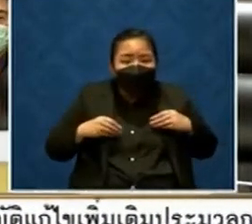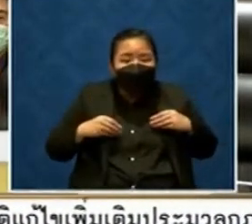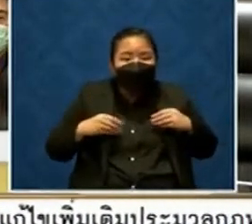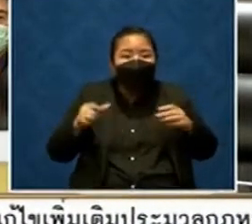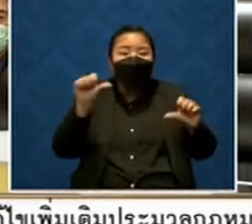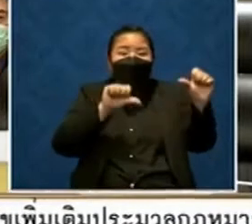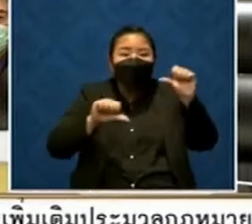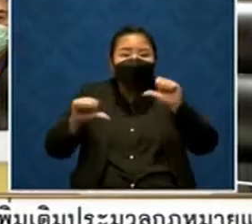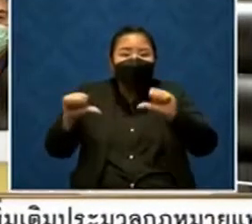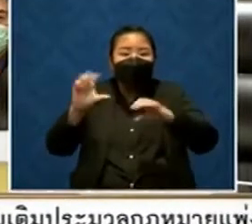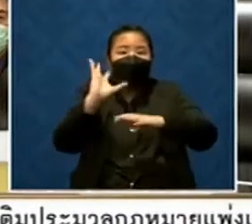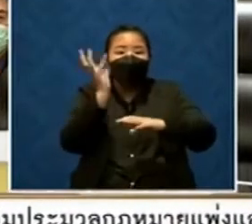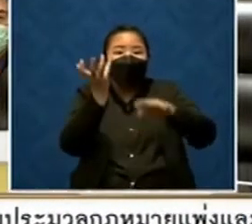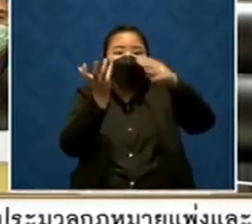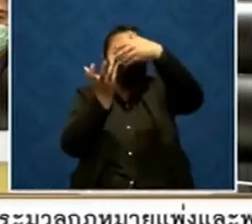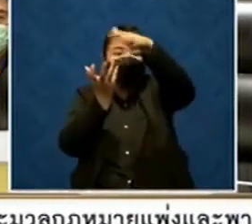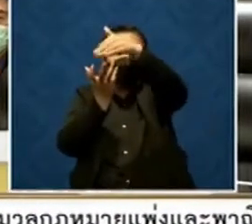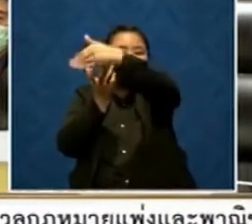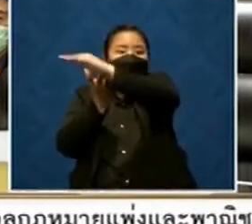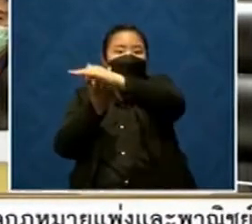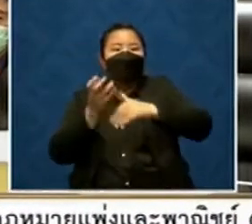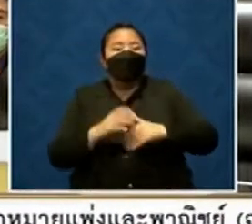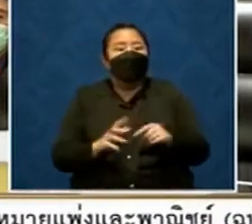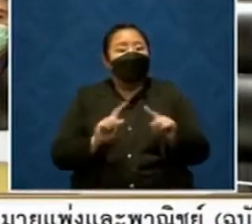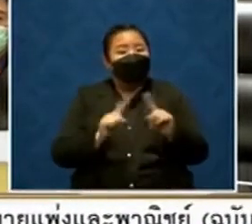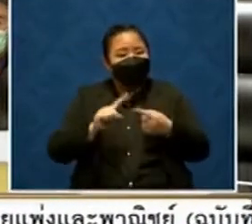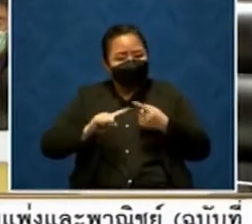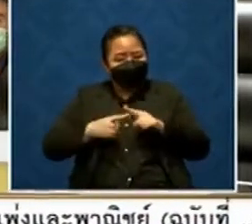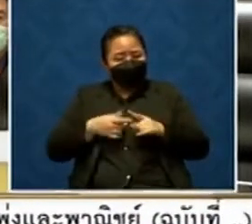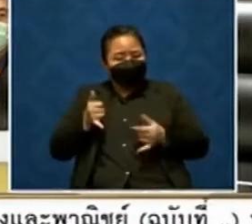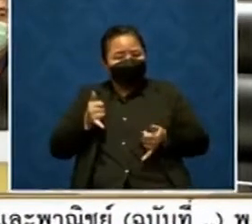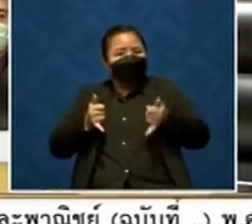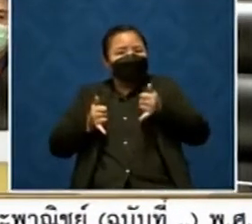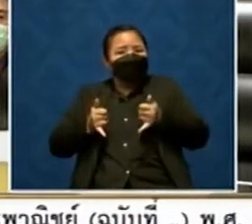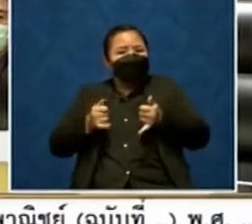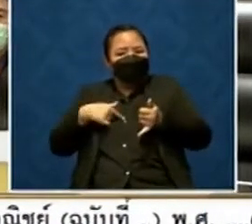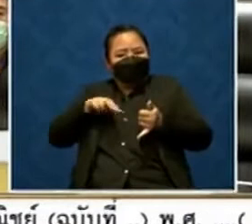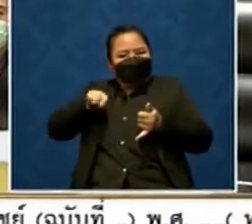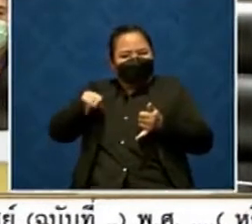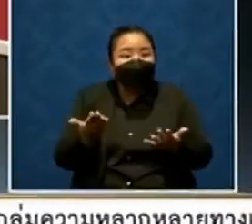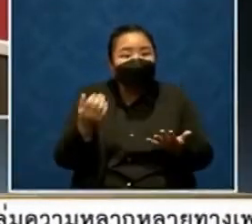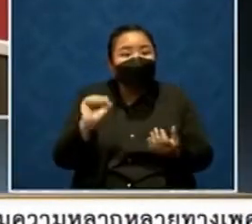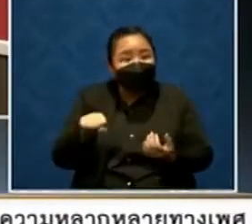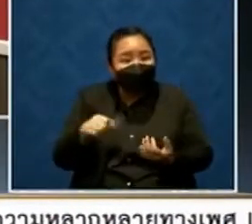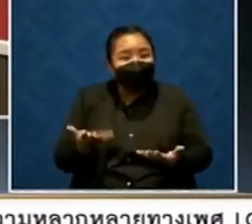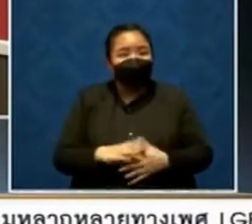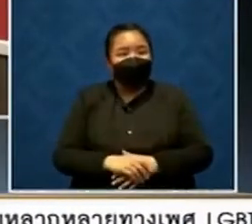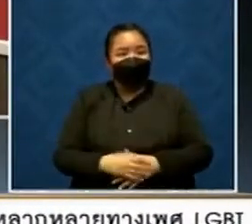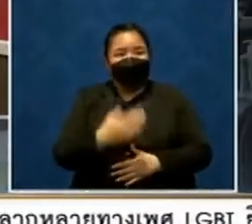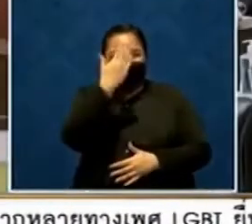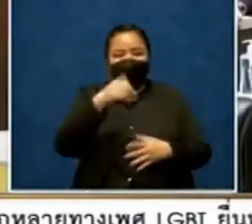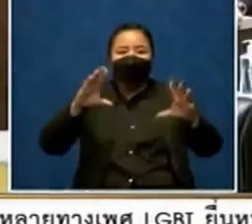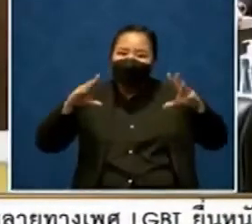กอย่างบางท่านเนี่ยเขาก็จะติดตามทางตอนสมัยเป็นคอมเมนเตอร์ในรายการโทรทัศน์เขาก็จะเราก็จะพูดคุยกันนะคะ